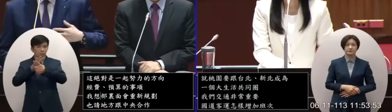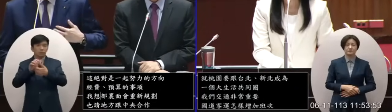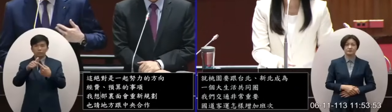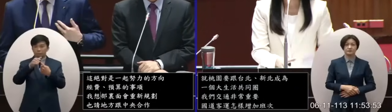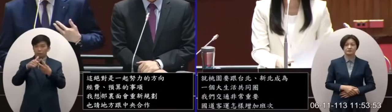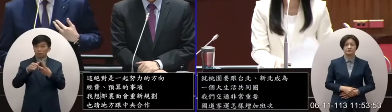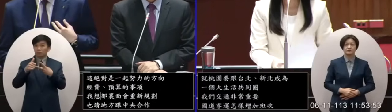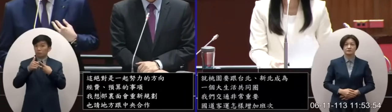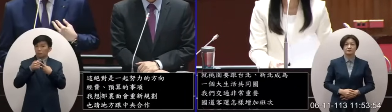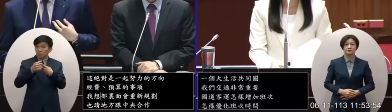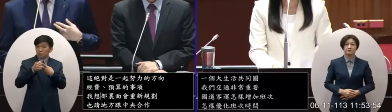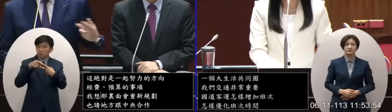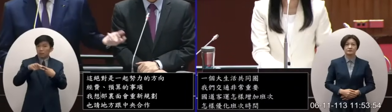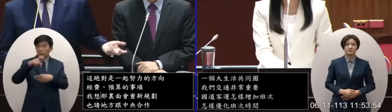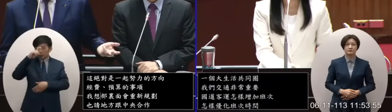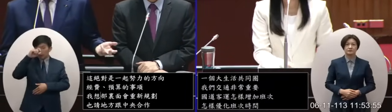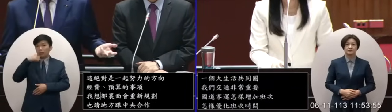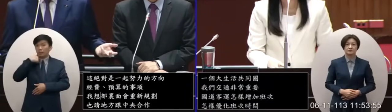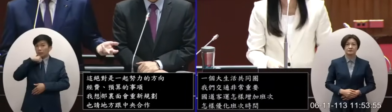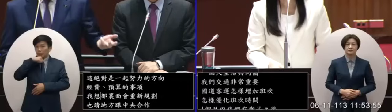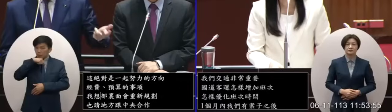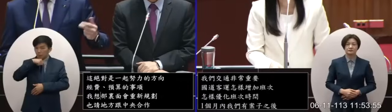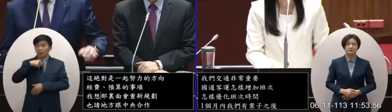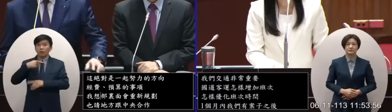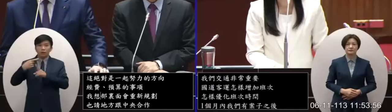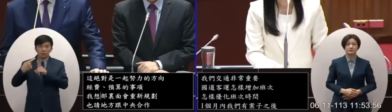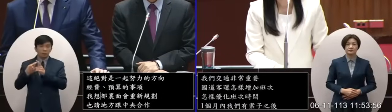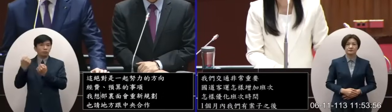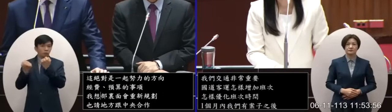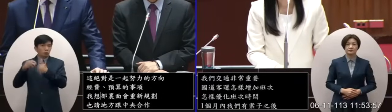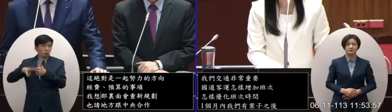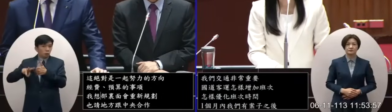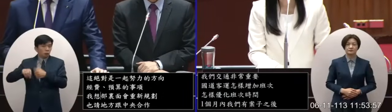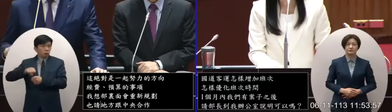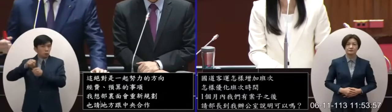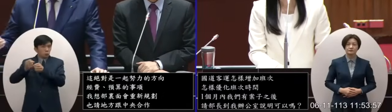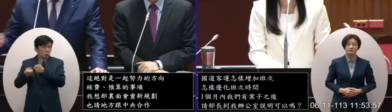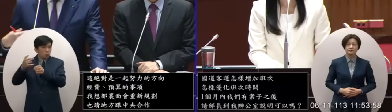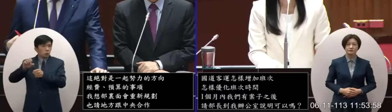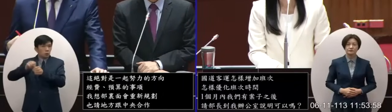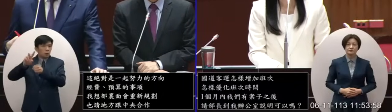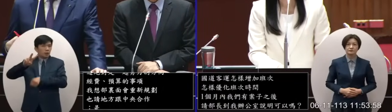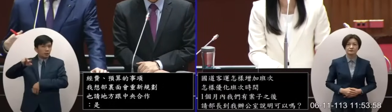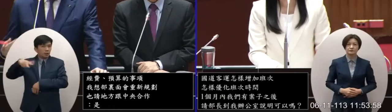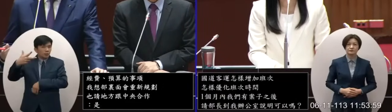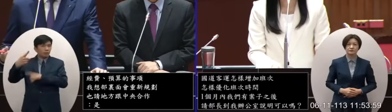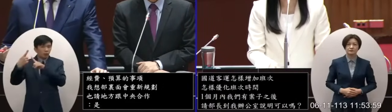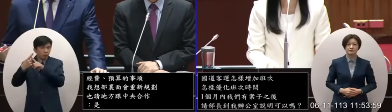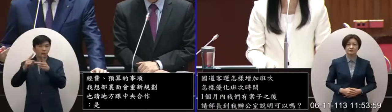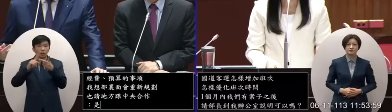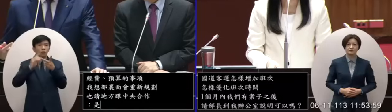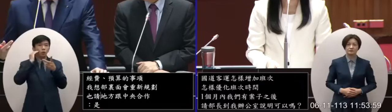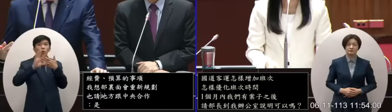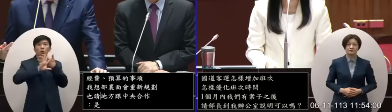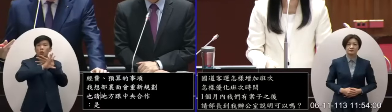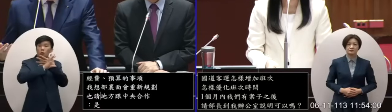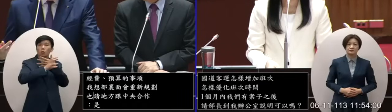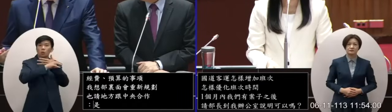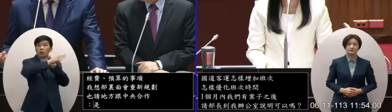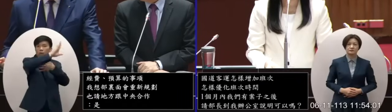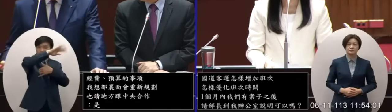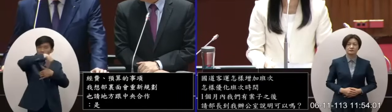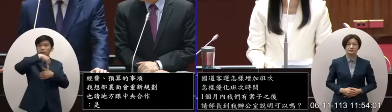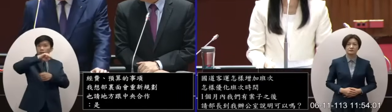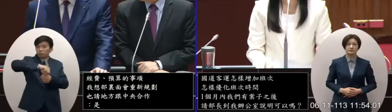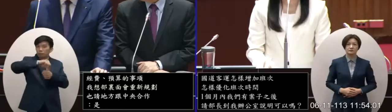个增加本国人司机，交通部很努力，已经增加了2700人。另外，移工的 这个工作的加增人